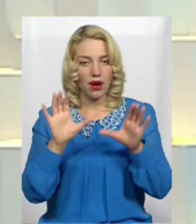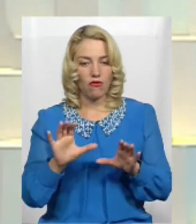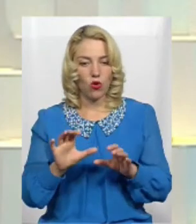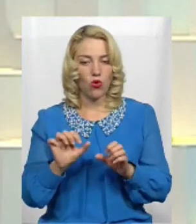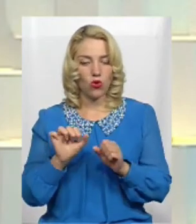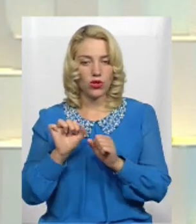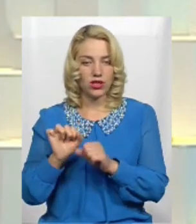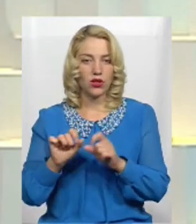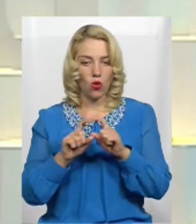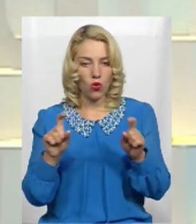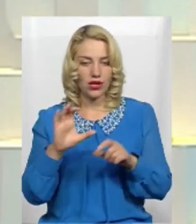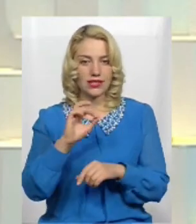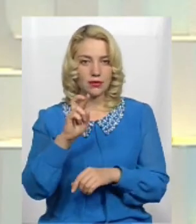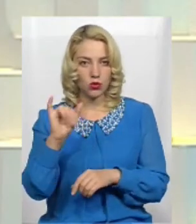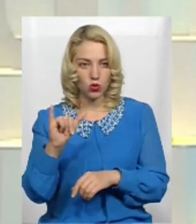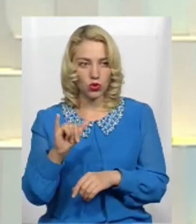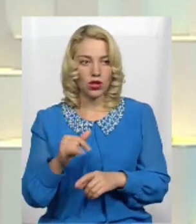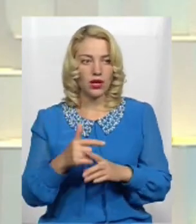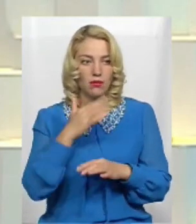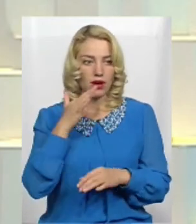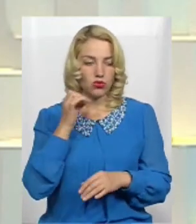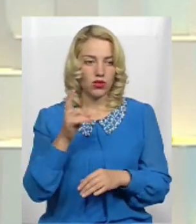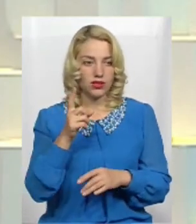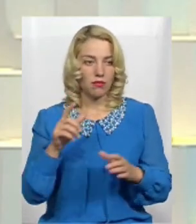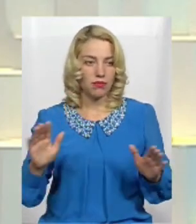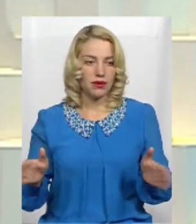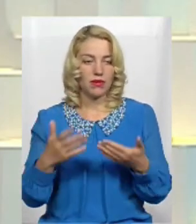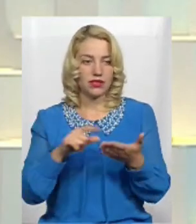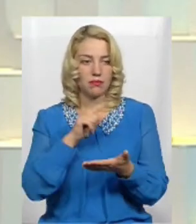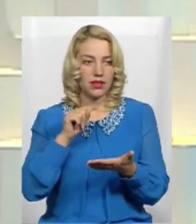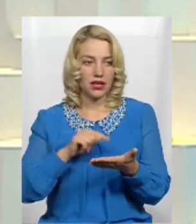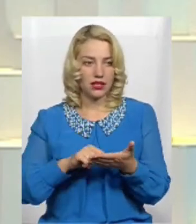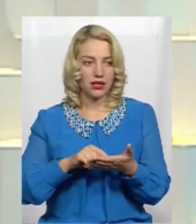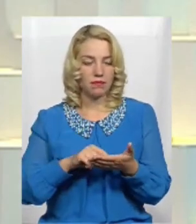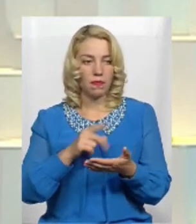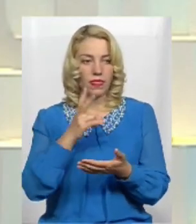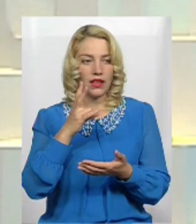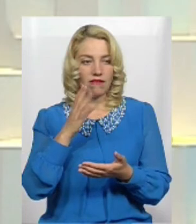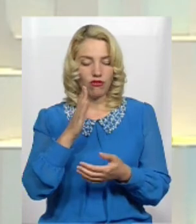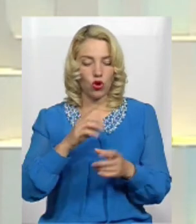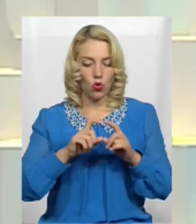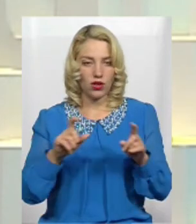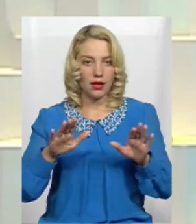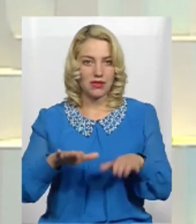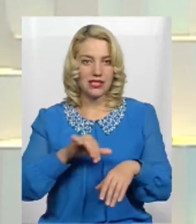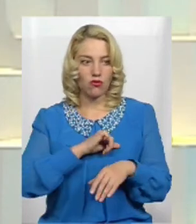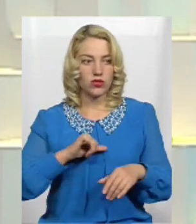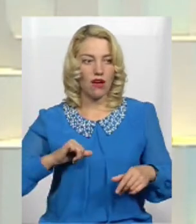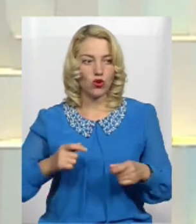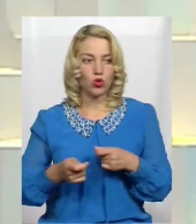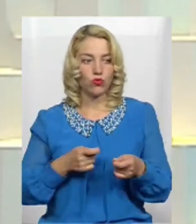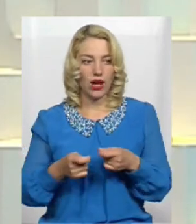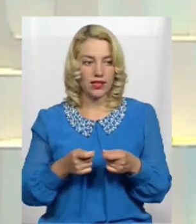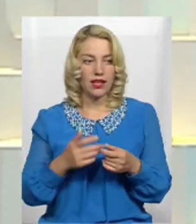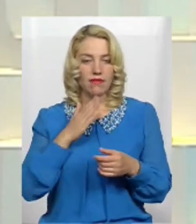правоохоронних органів Служби безпеки України, неодноразово піднімають ці питання в органах місцевого самоврядування.